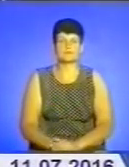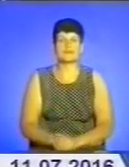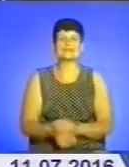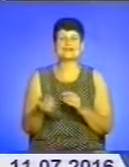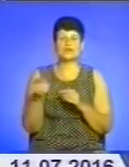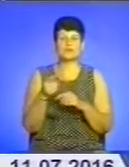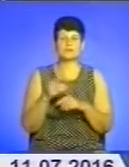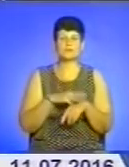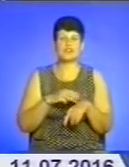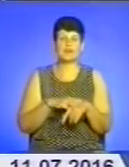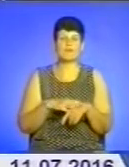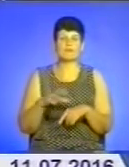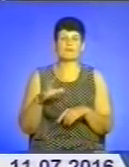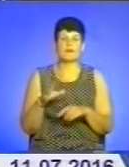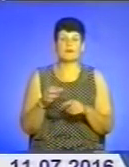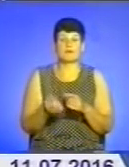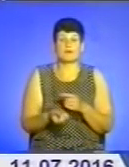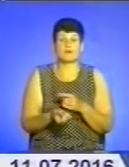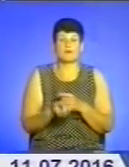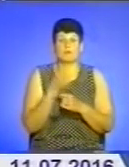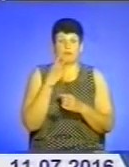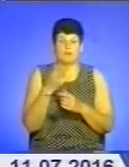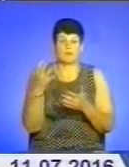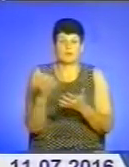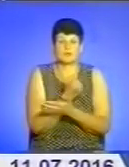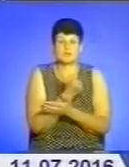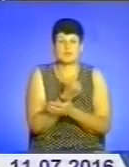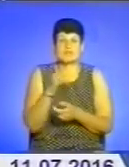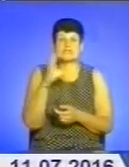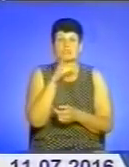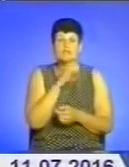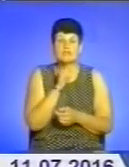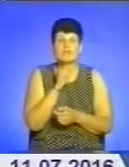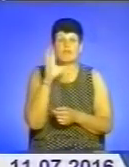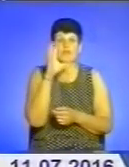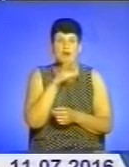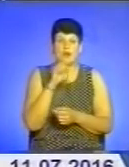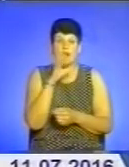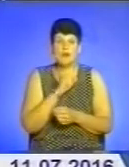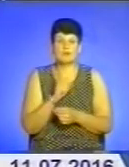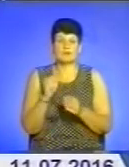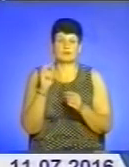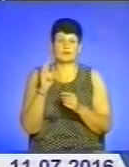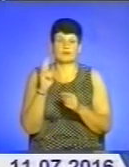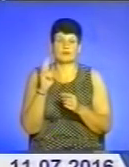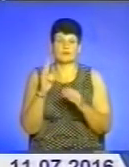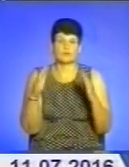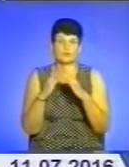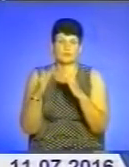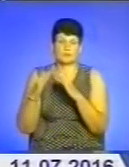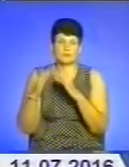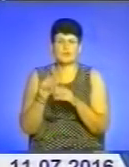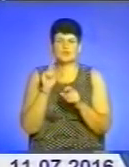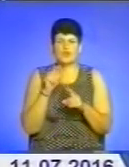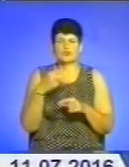Тернопільські правоохоронці викрили злодіїв, які ще від Великодня обкрадали людські домівки. Виносили тисячі доларів і євро, золото